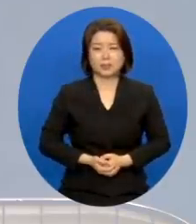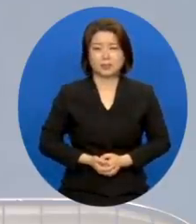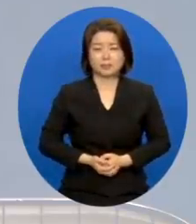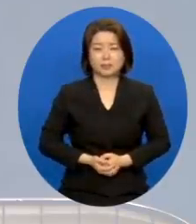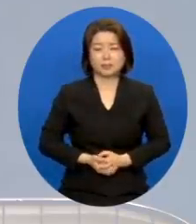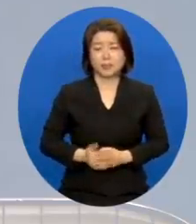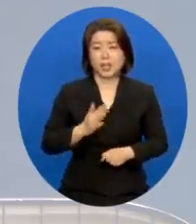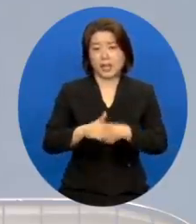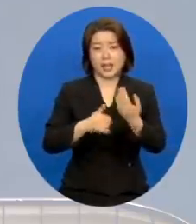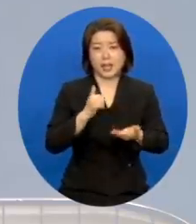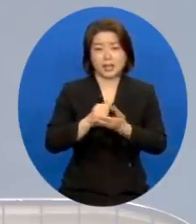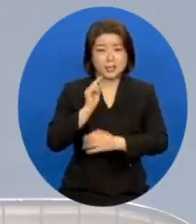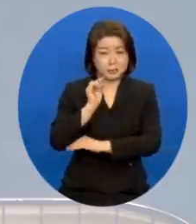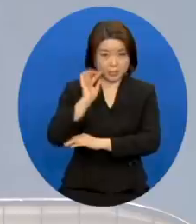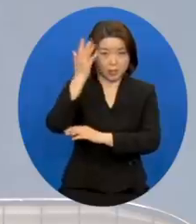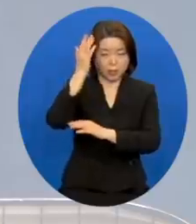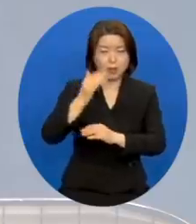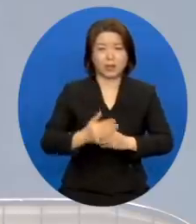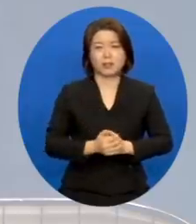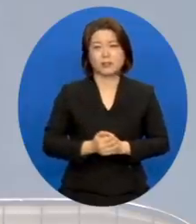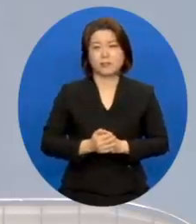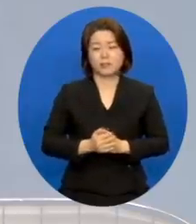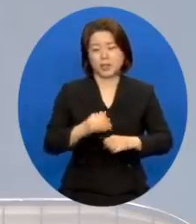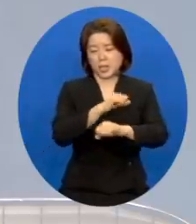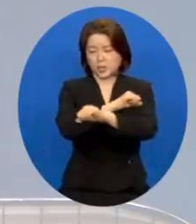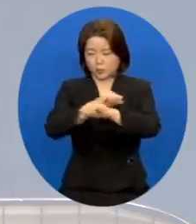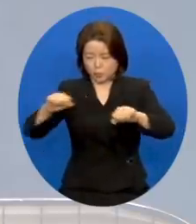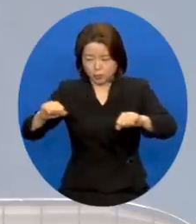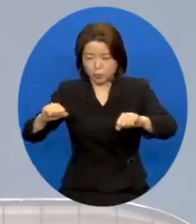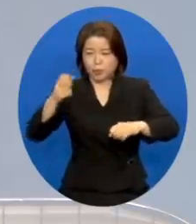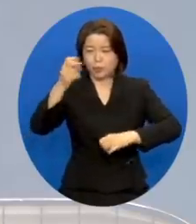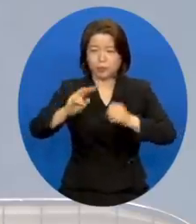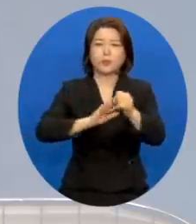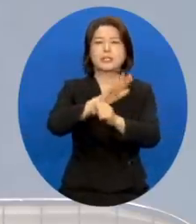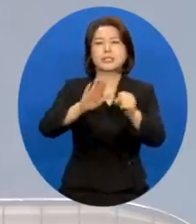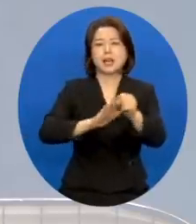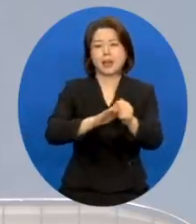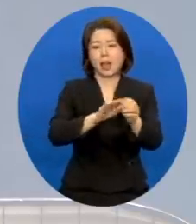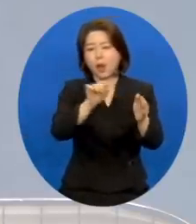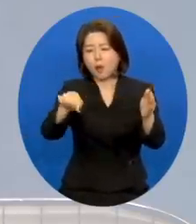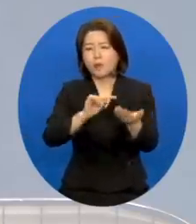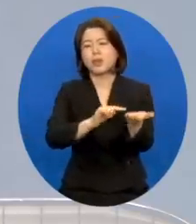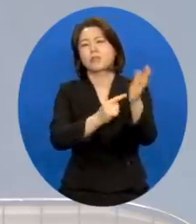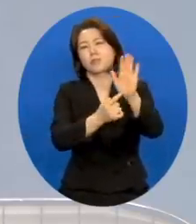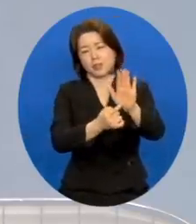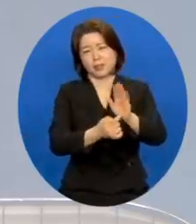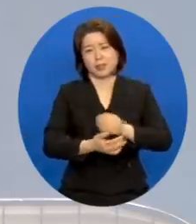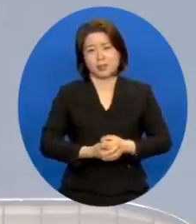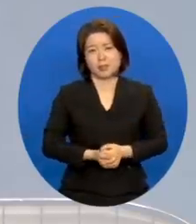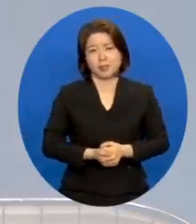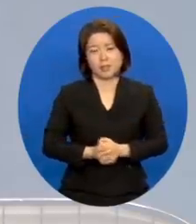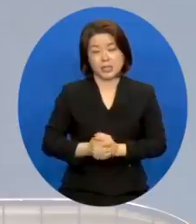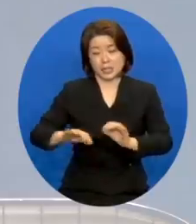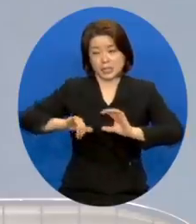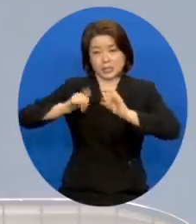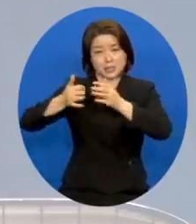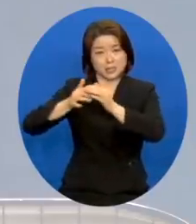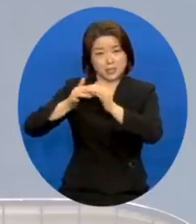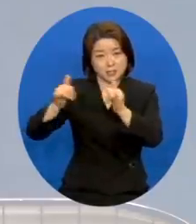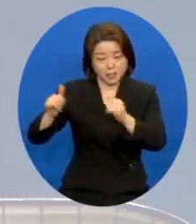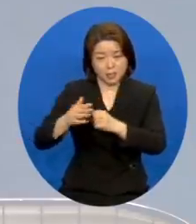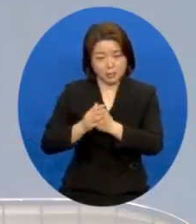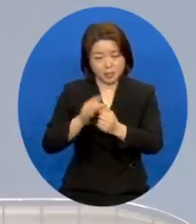하나님의 영광은 용서와 사랑 에서 나오는 거예요 세상 사람이 교회를